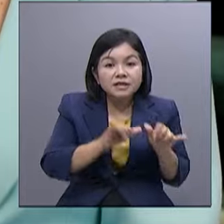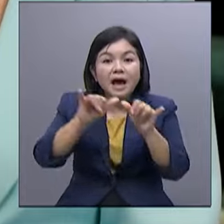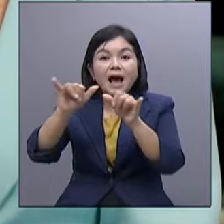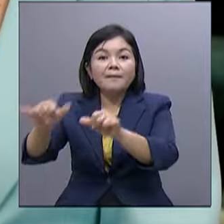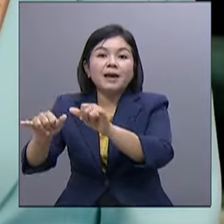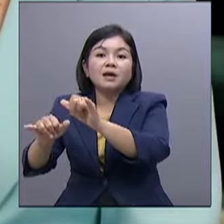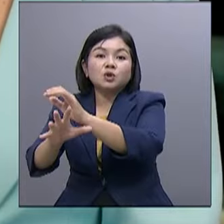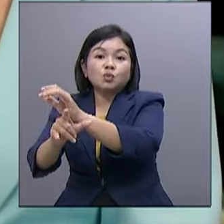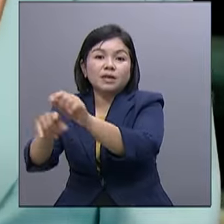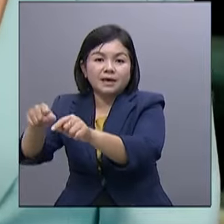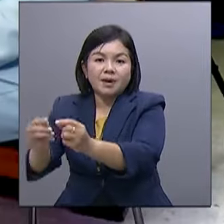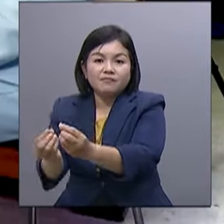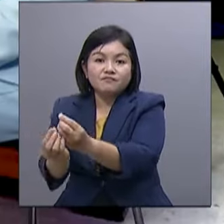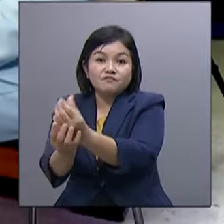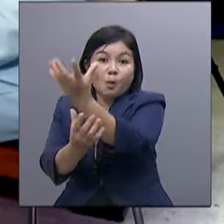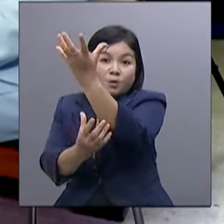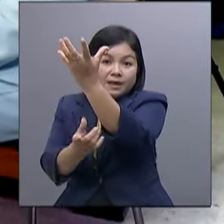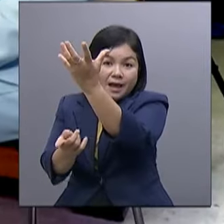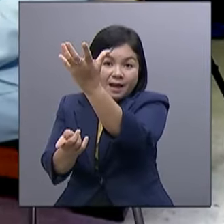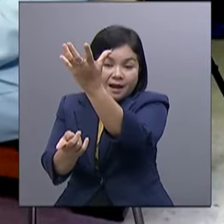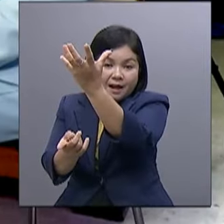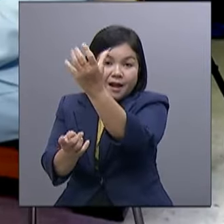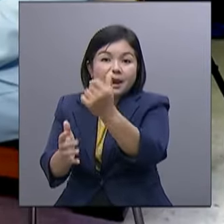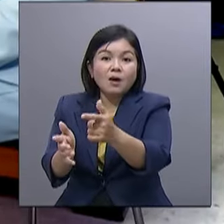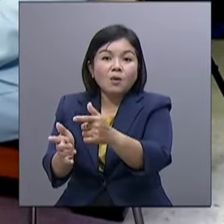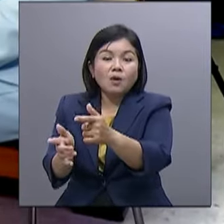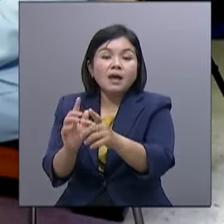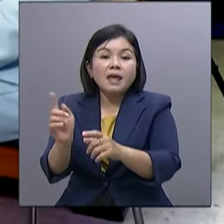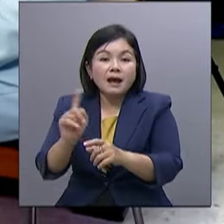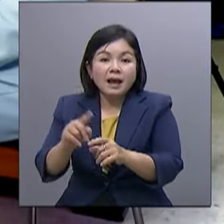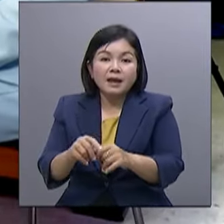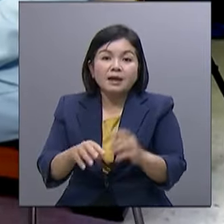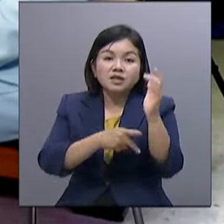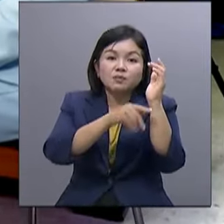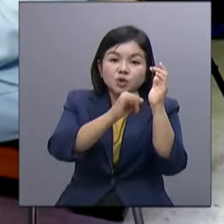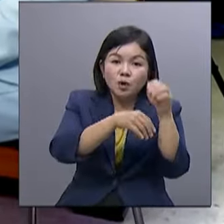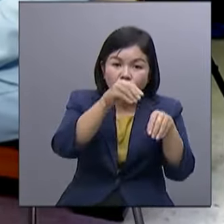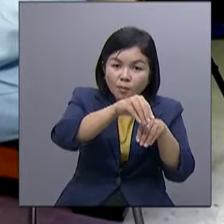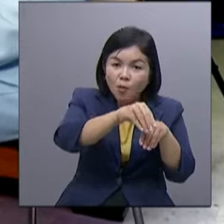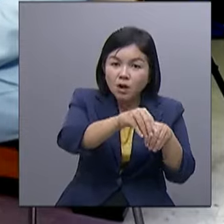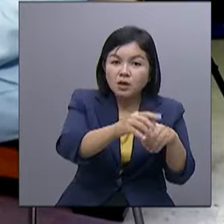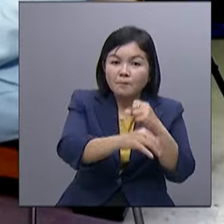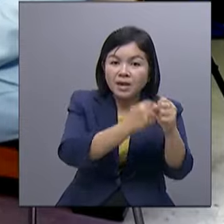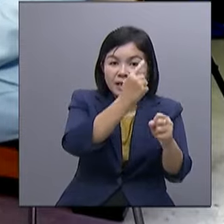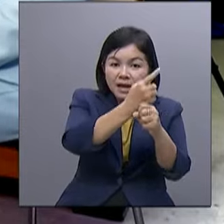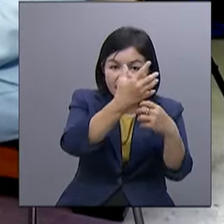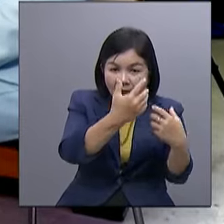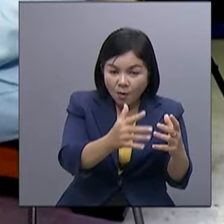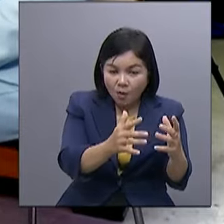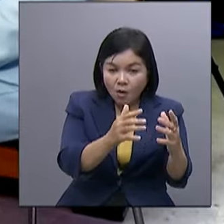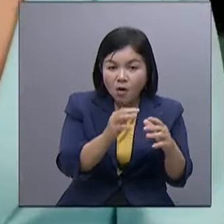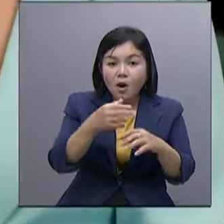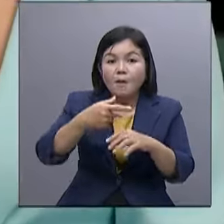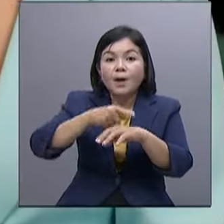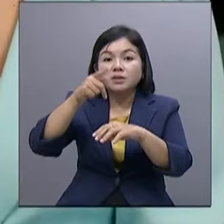2ทางทางนึงก็คือลงทะเลเลยแต่อีกทางนึงก็คือมาเบาะเพาะเลี้ยงที่ประจวบพประจวบได้ถึง 1ปีประจวบก็ลงไปสู่